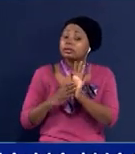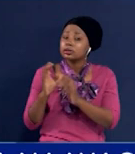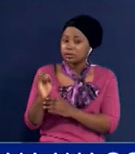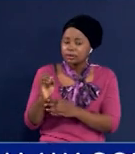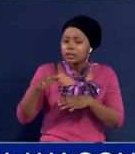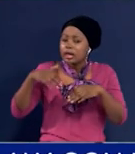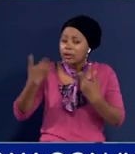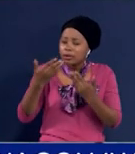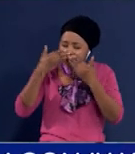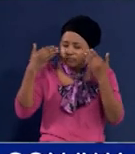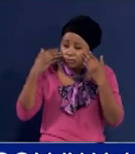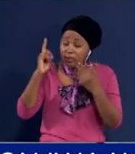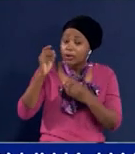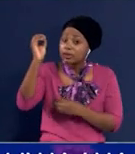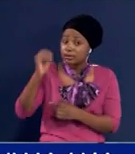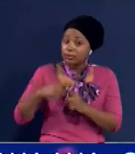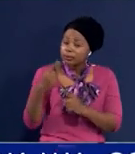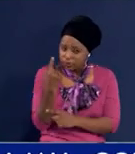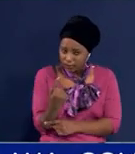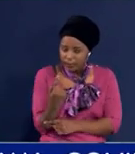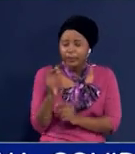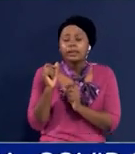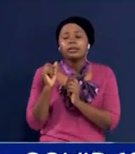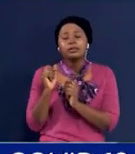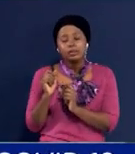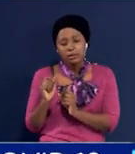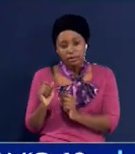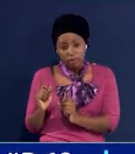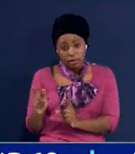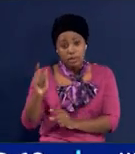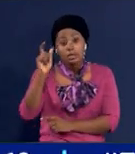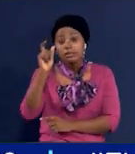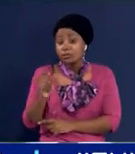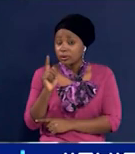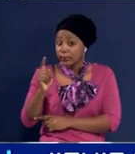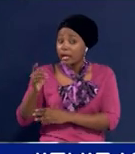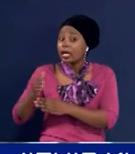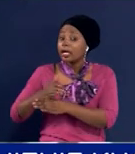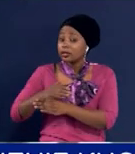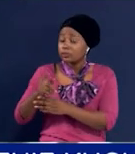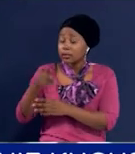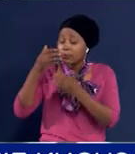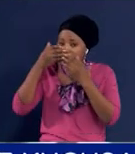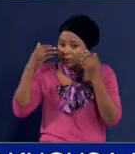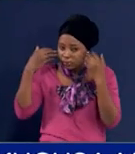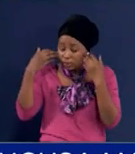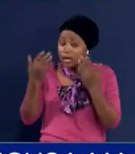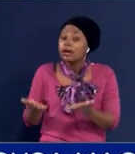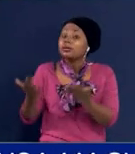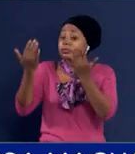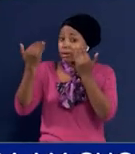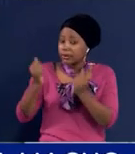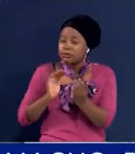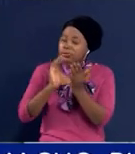yenye ufanisi wa 100%, lakini kwa yule ambaye anatumia barakoa anakuwa ameweza